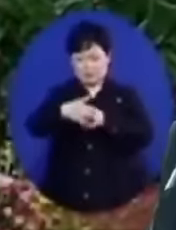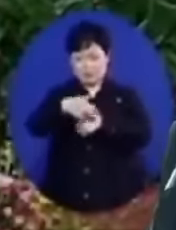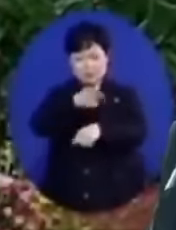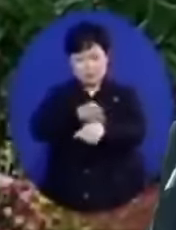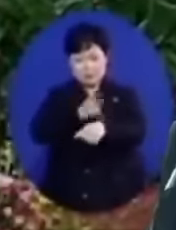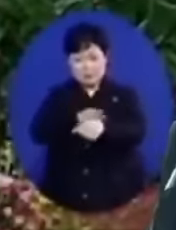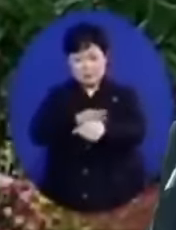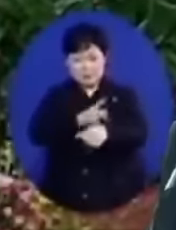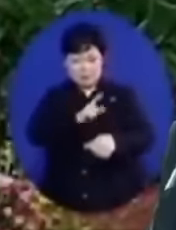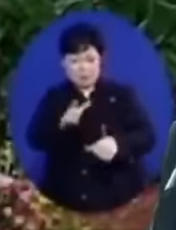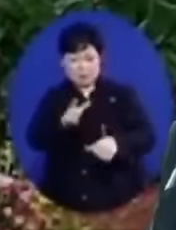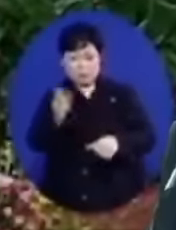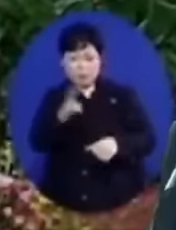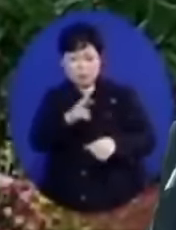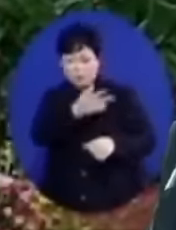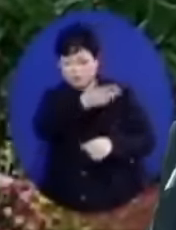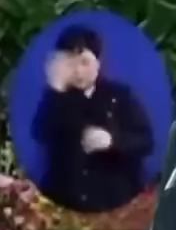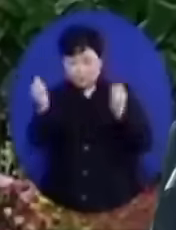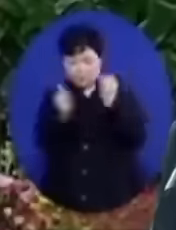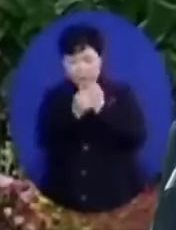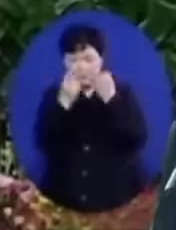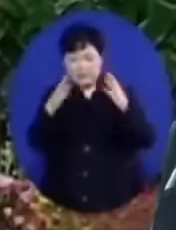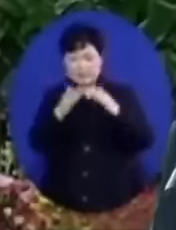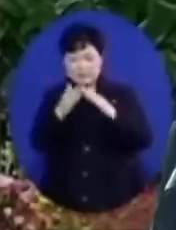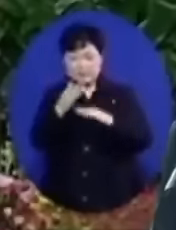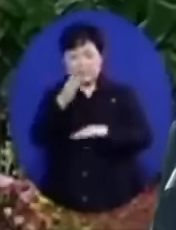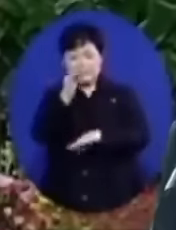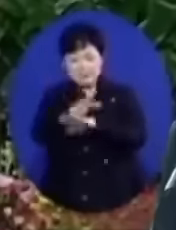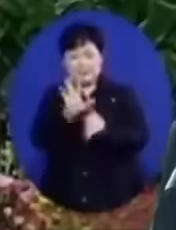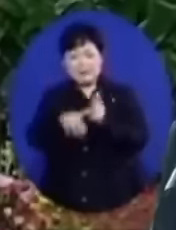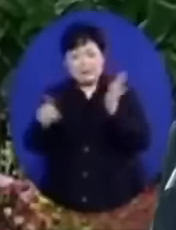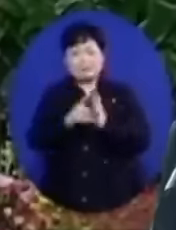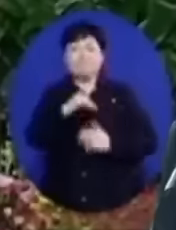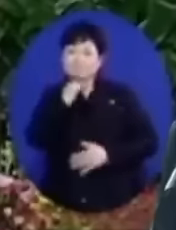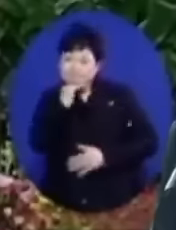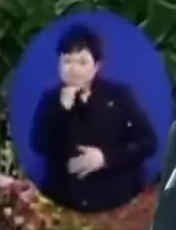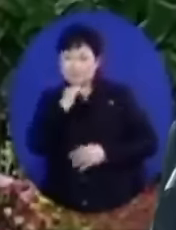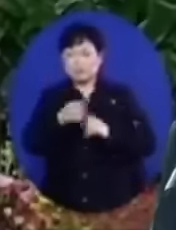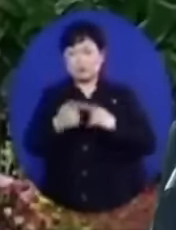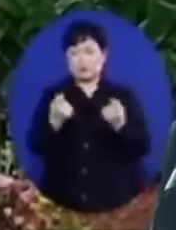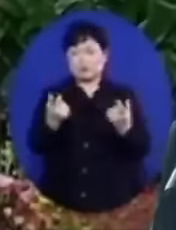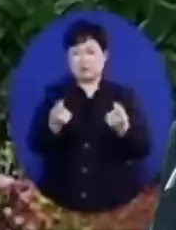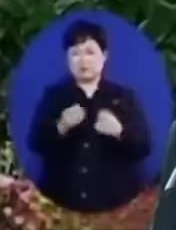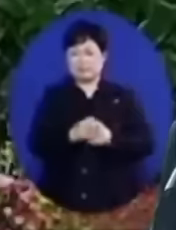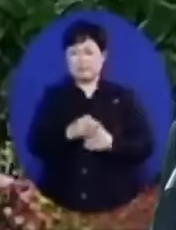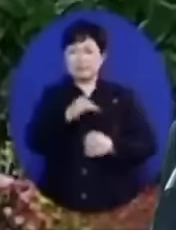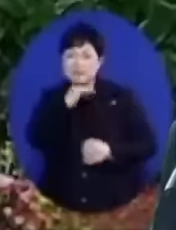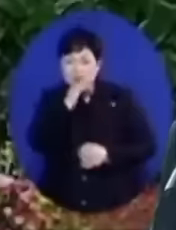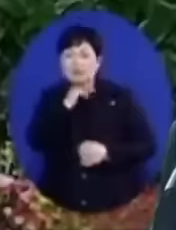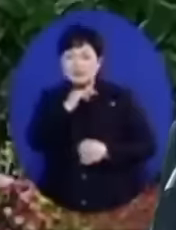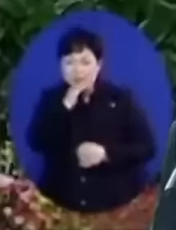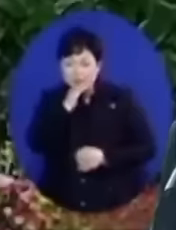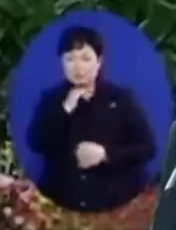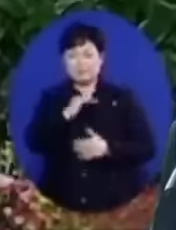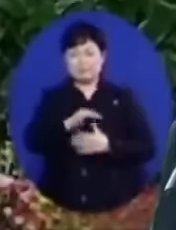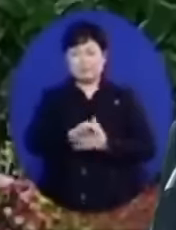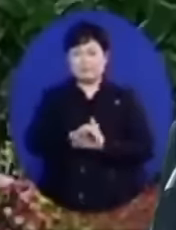때를 기다리고 젊은 부부는 자기들이 새 집을 살 때를 기다리고 이와 같은 기다림의 예술을